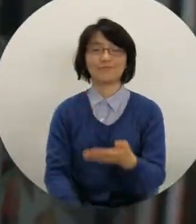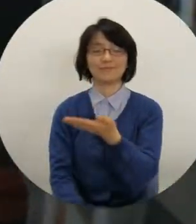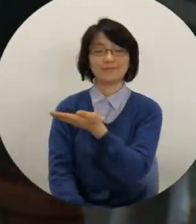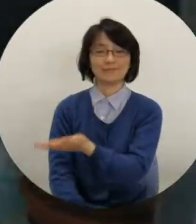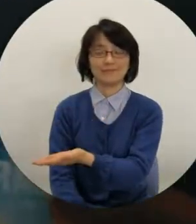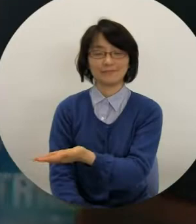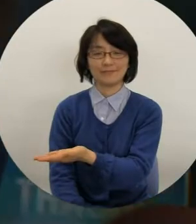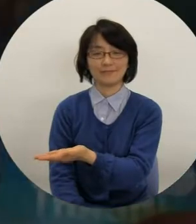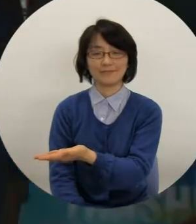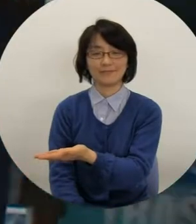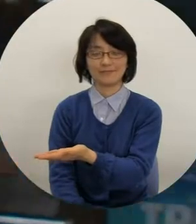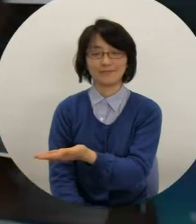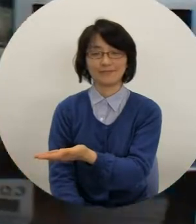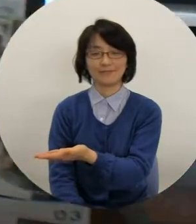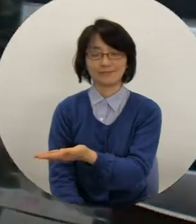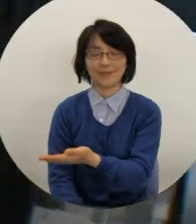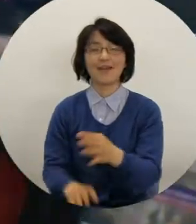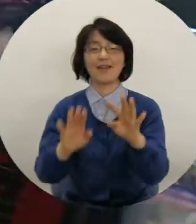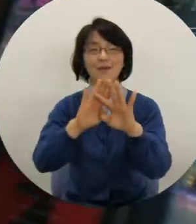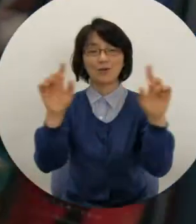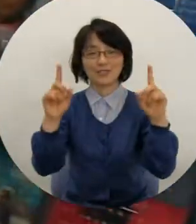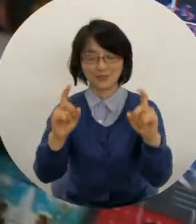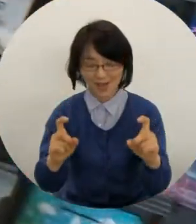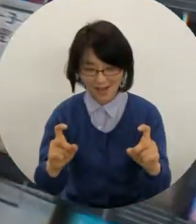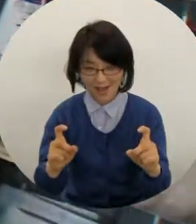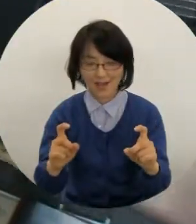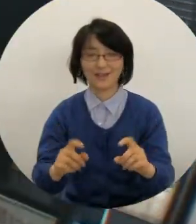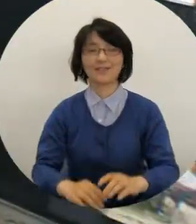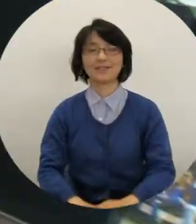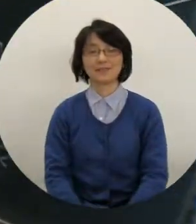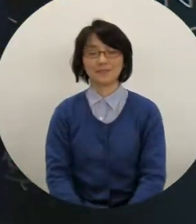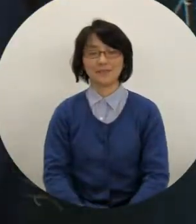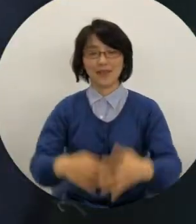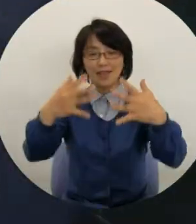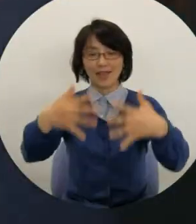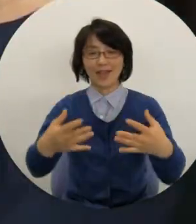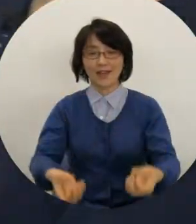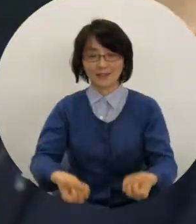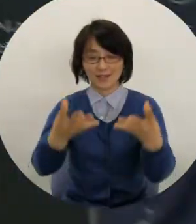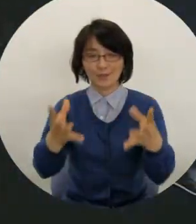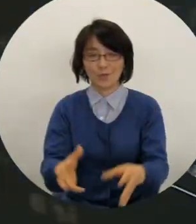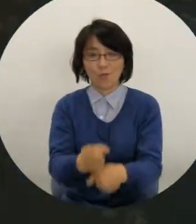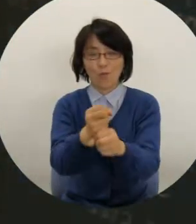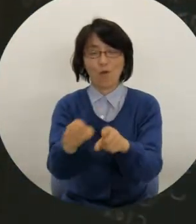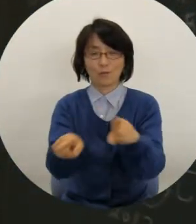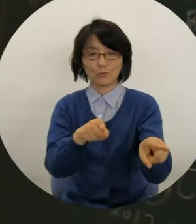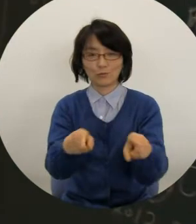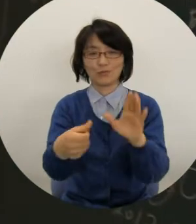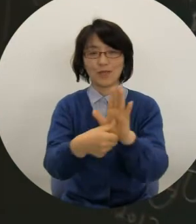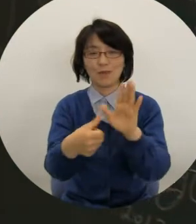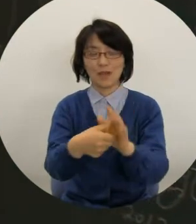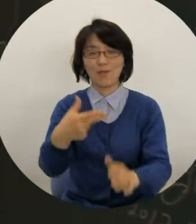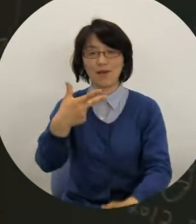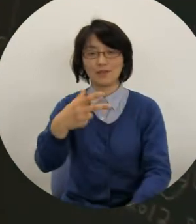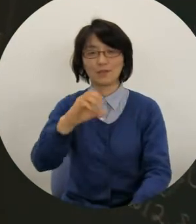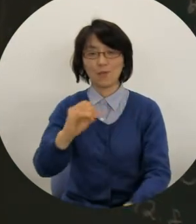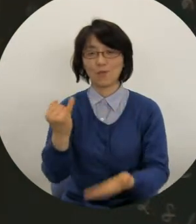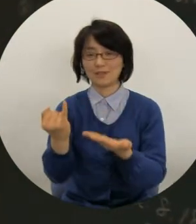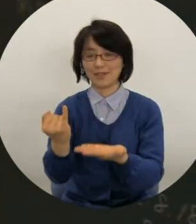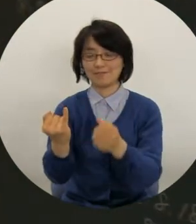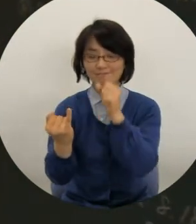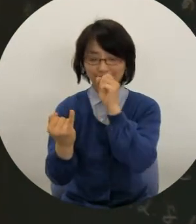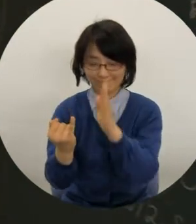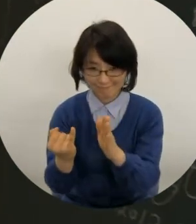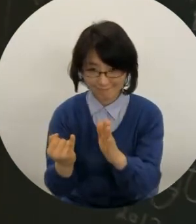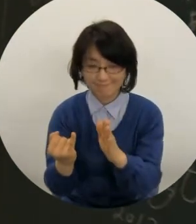のシネマテイク高崎です。こんにちは。 こんにちは。 映画祭総合ディレクターの塩睦子さんです。今回はよろしくお願いします。